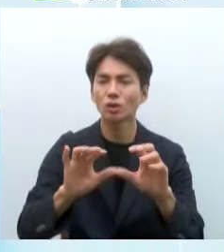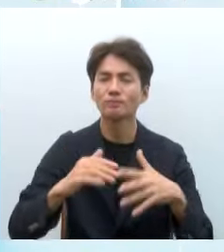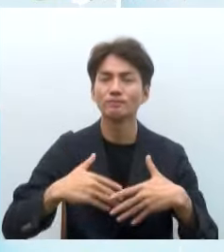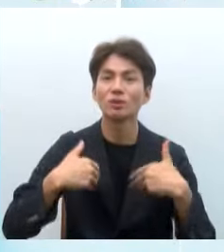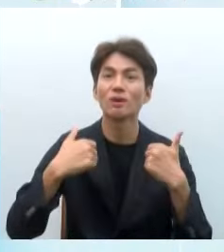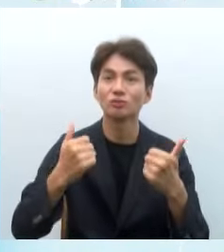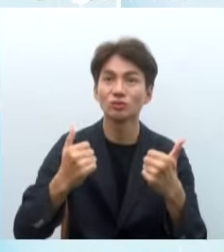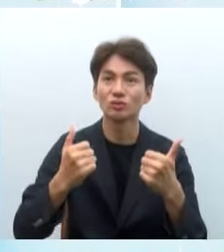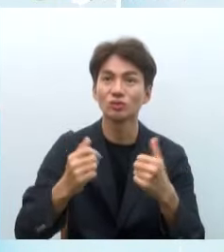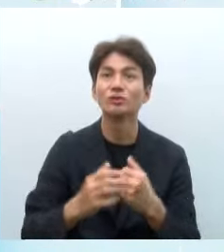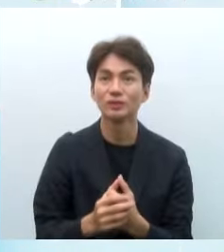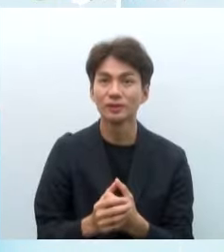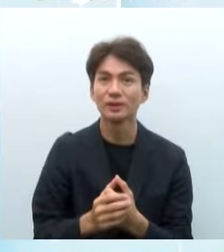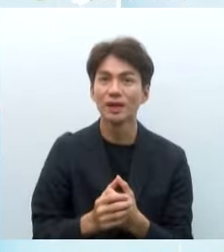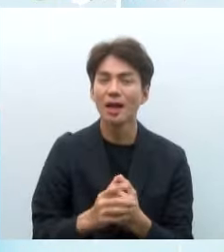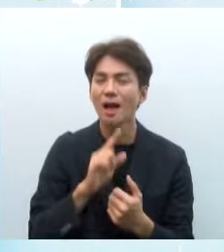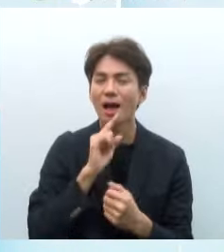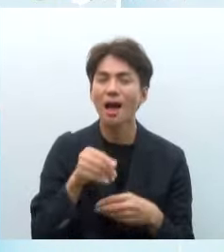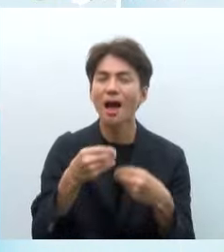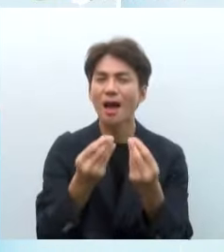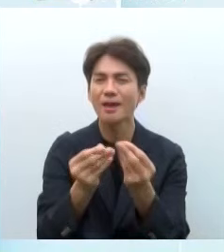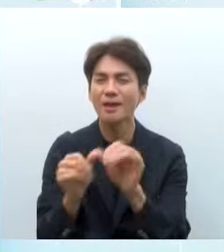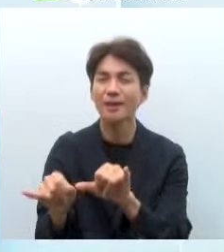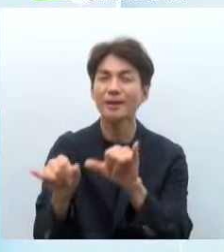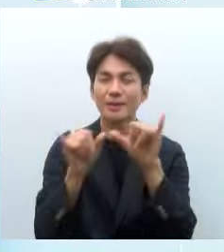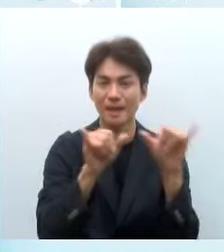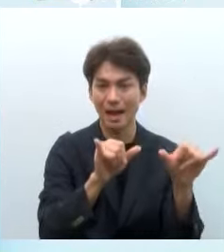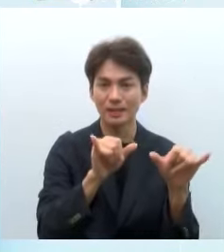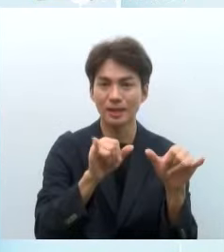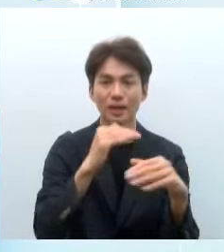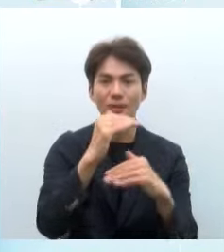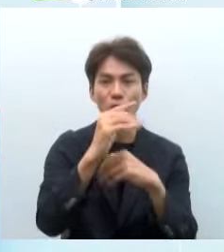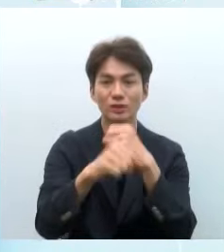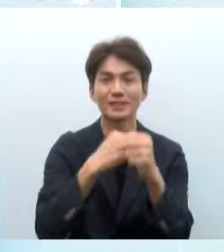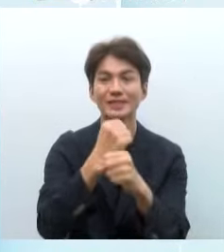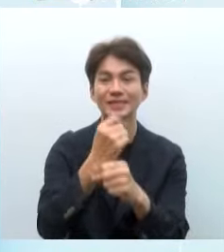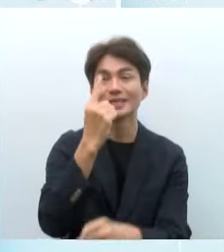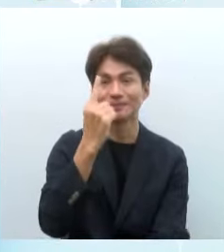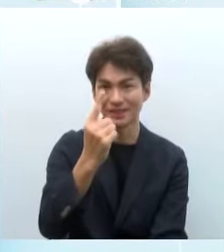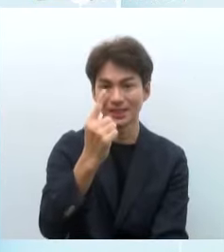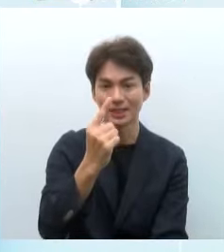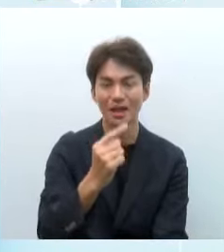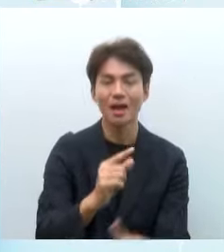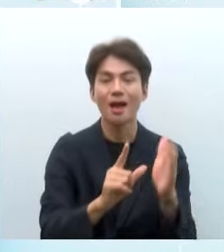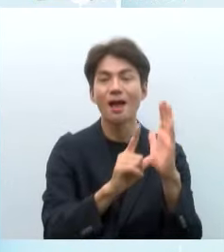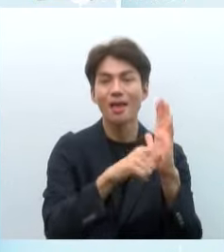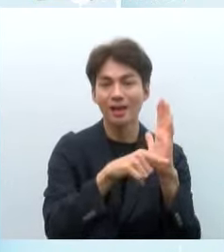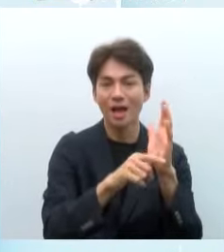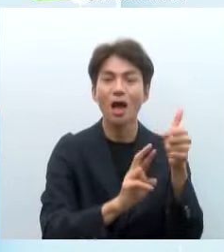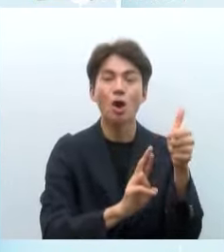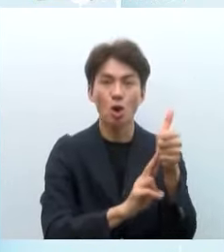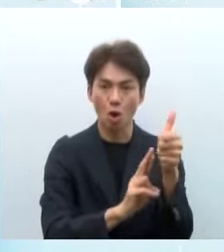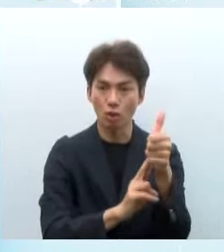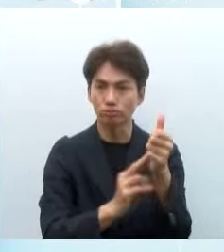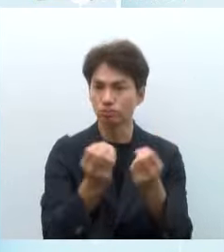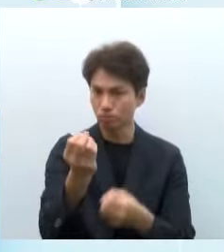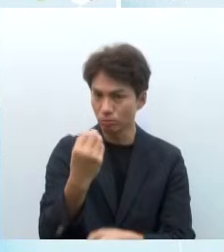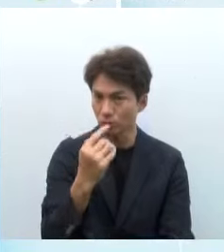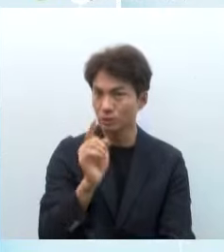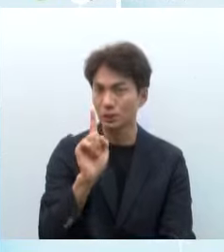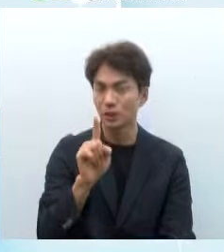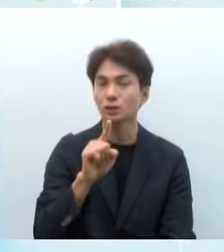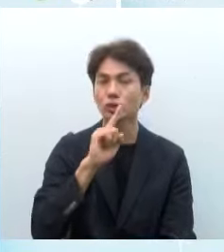างเนี่ยให้รับย้ายภายใน1ปีถึงท่านเลขาและท่านรองเลขาธิการย้ำว่าถ้าเข